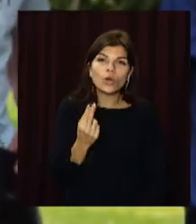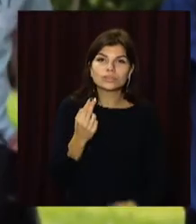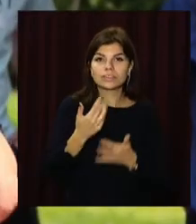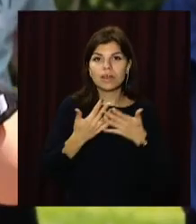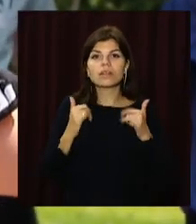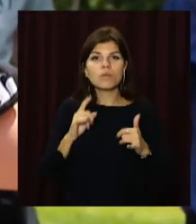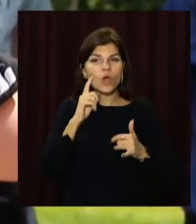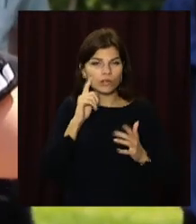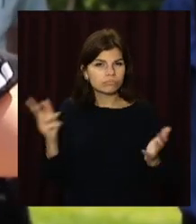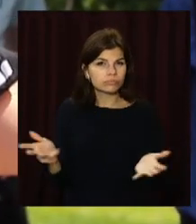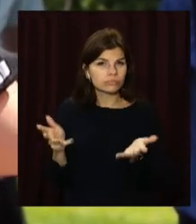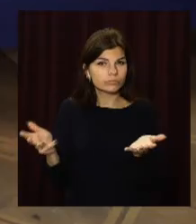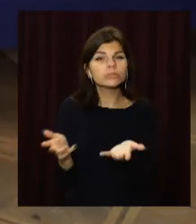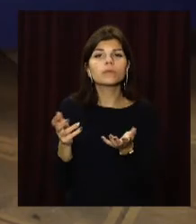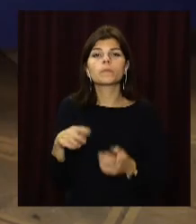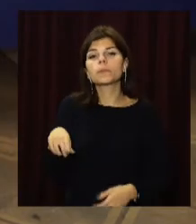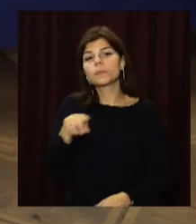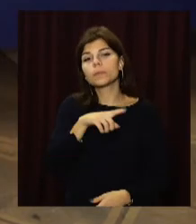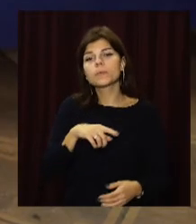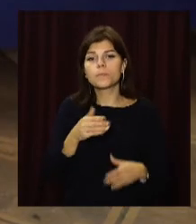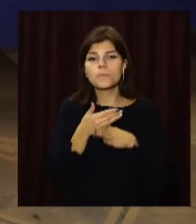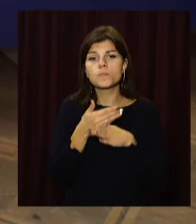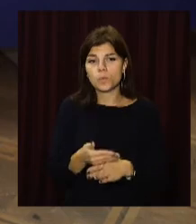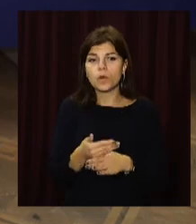ініціативи для молоді. Юним мешканцям регіону